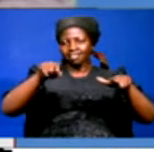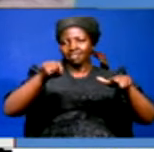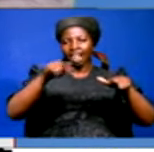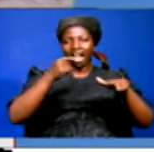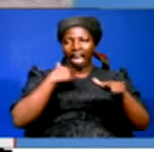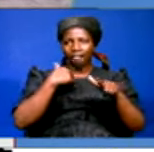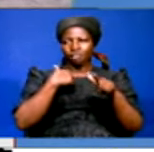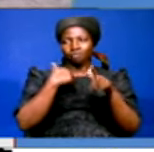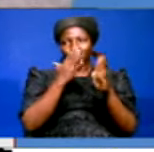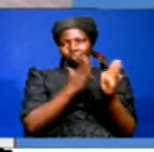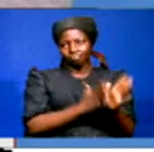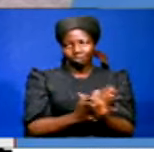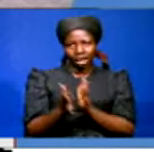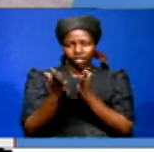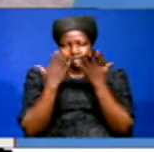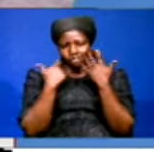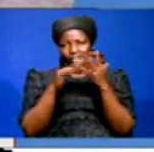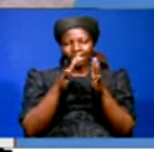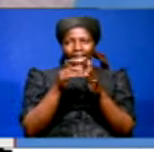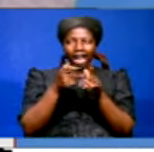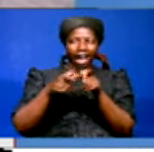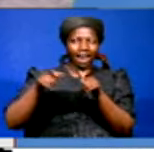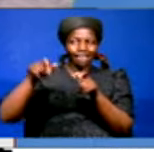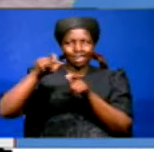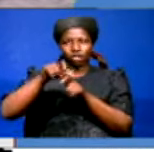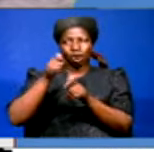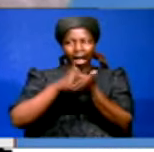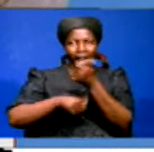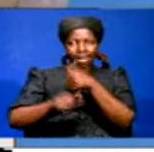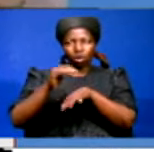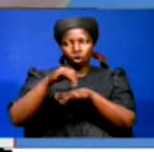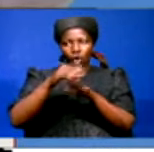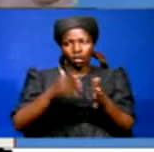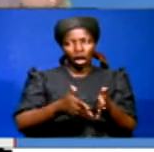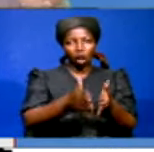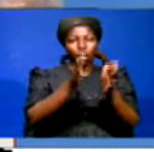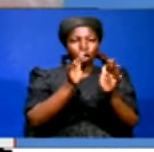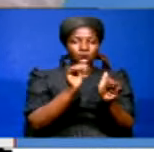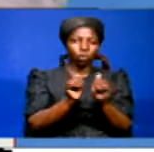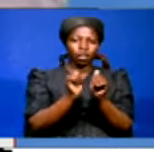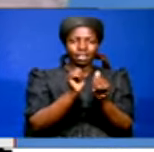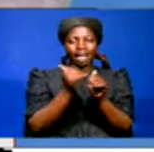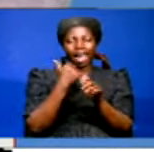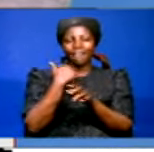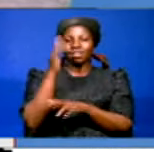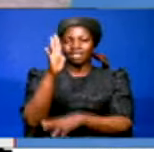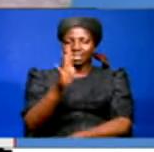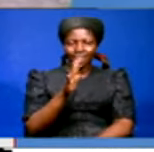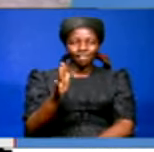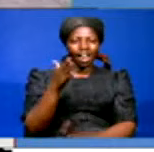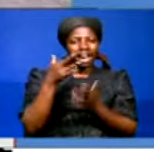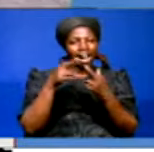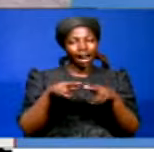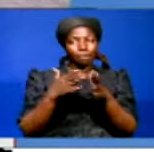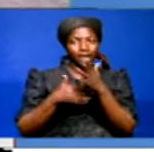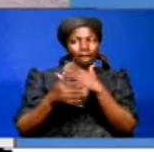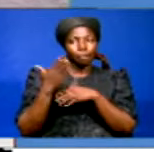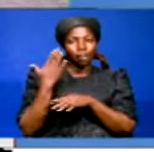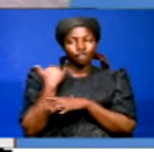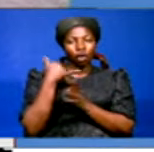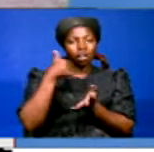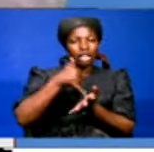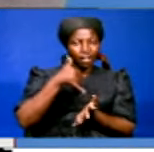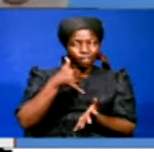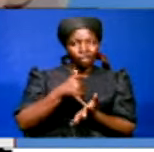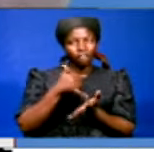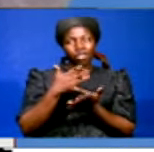kukamilisha shughuli za ziada za barabarani ambazo hazijawahi kufanywa, zinazohusisha